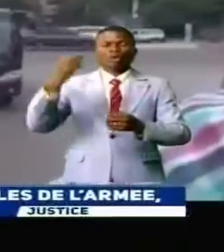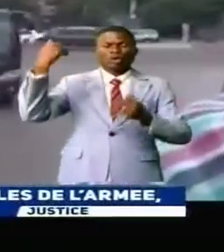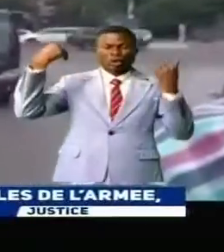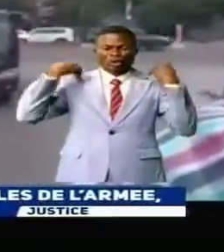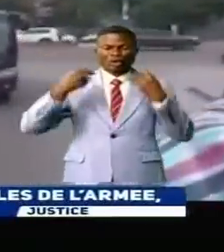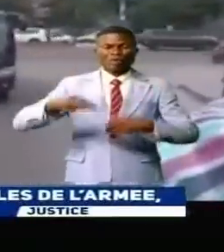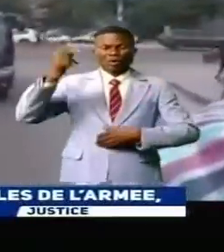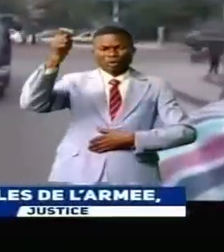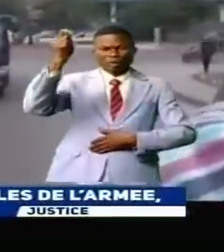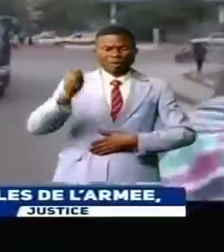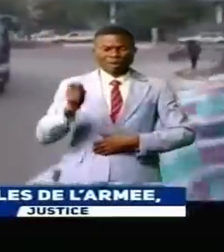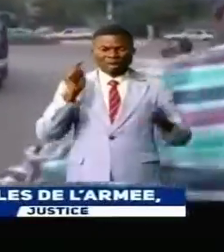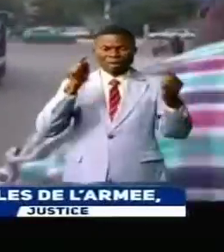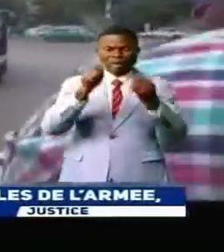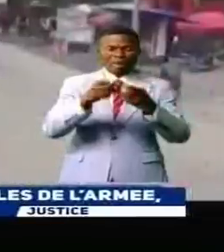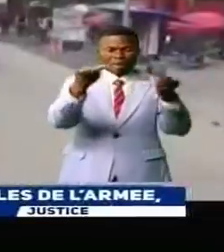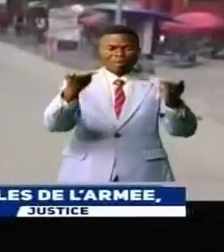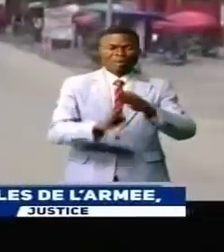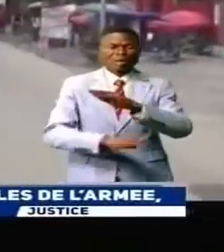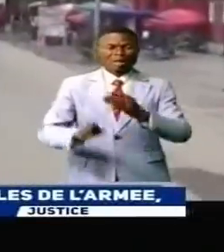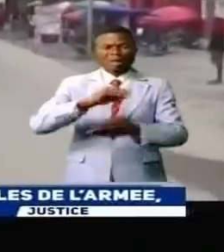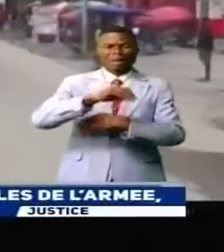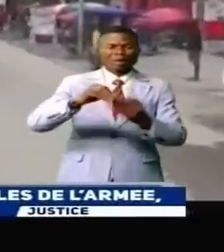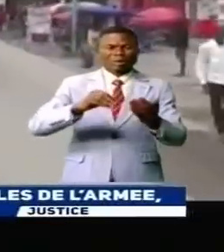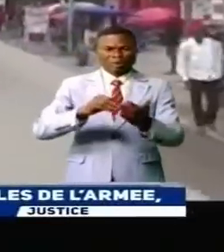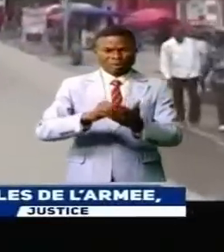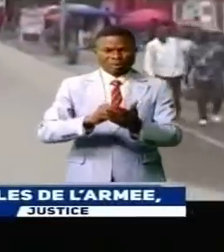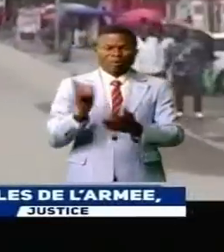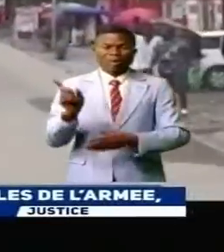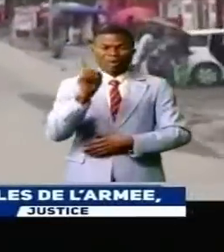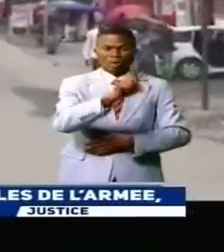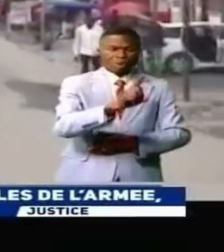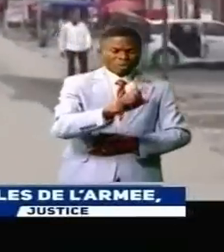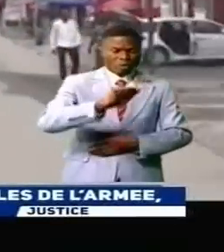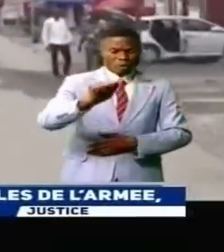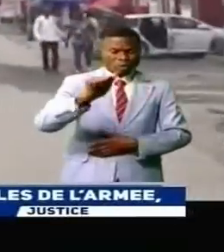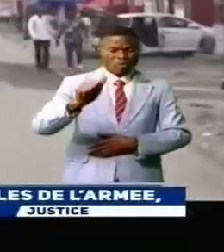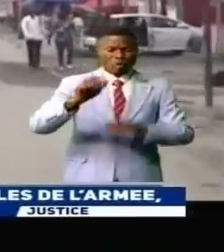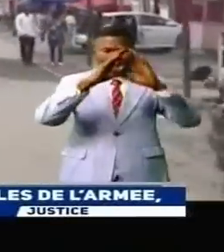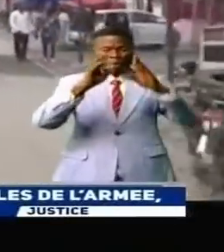la direction de la base logistique centrale. Il est parti du nouveau palais de la